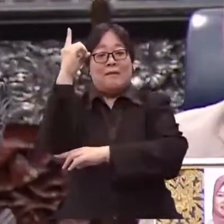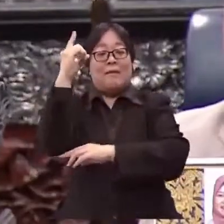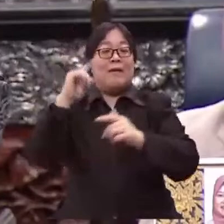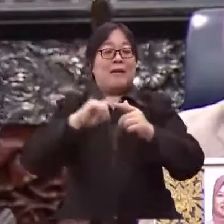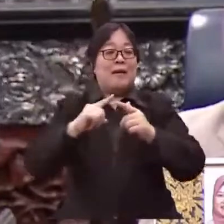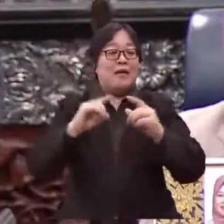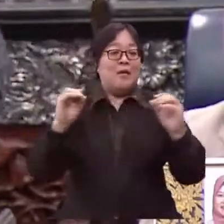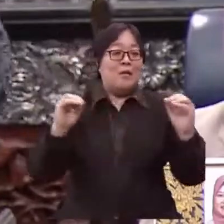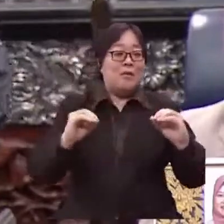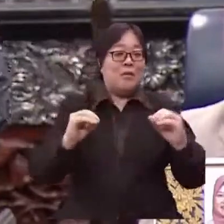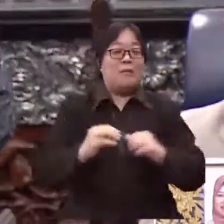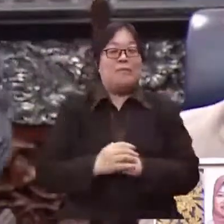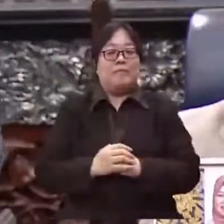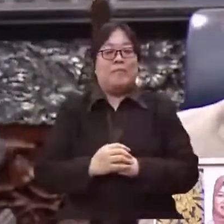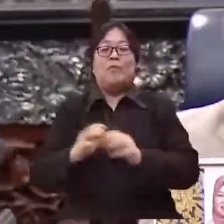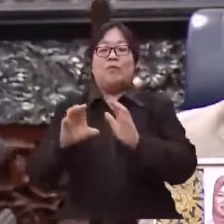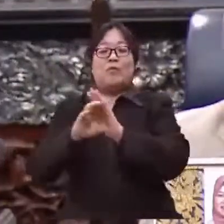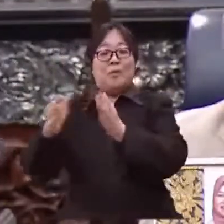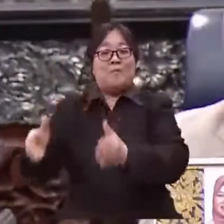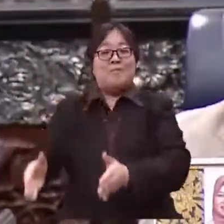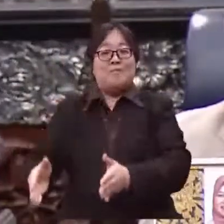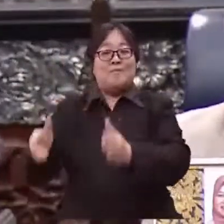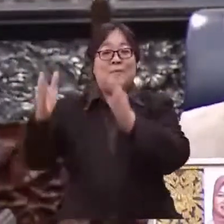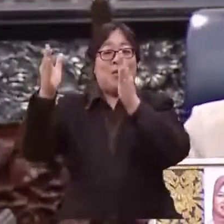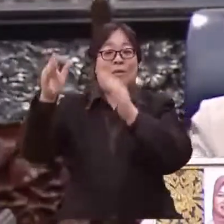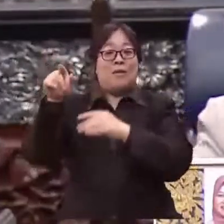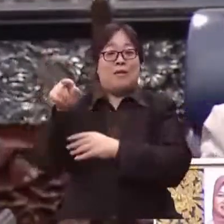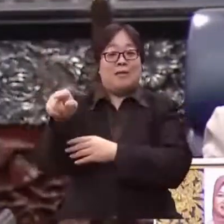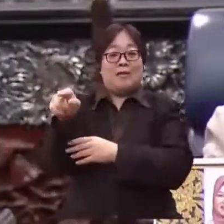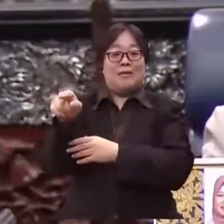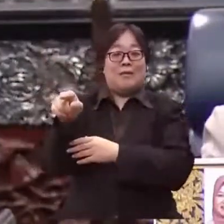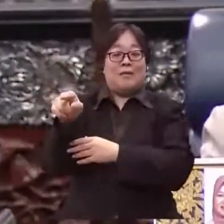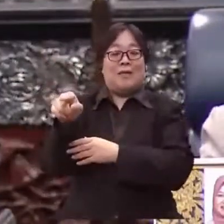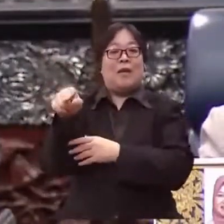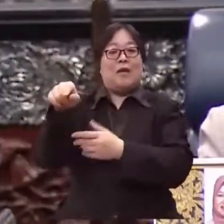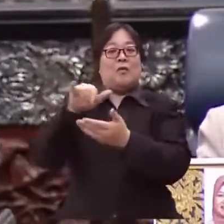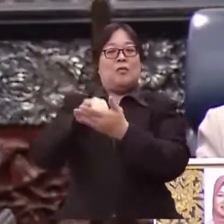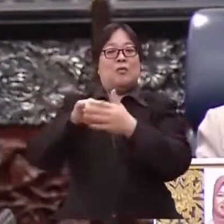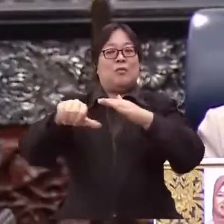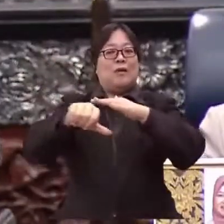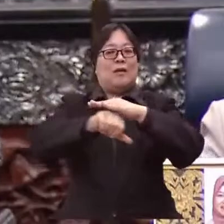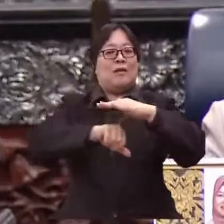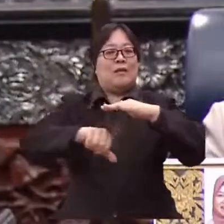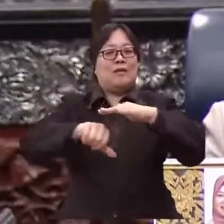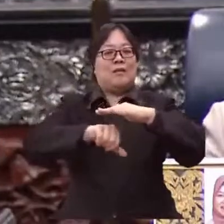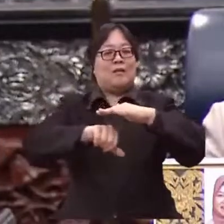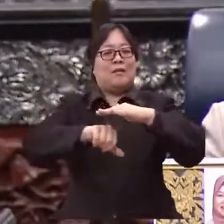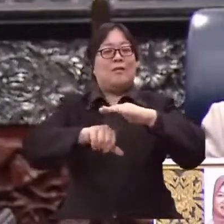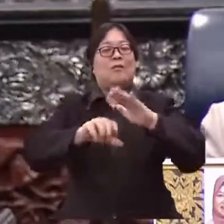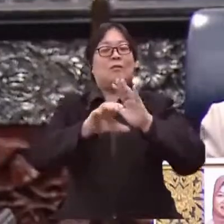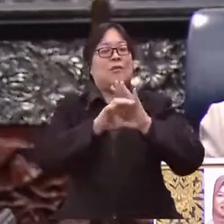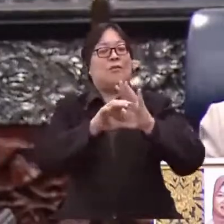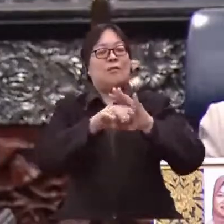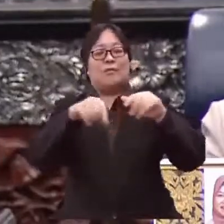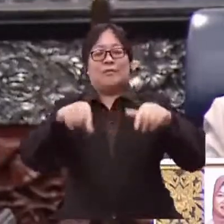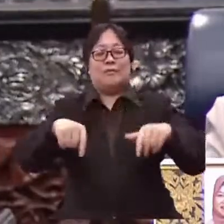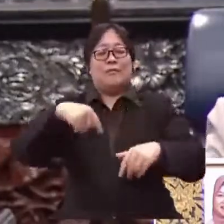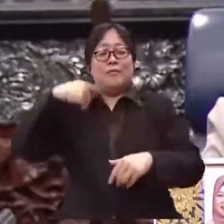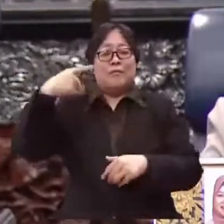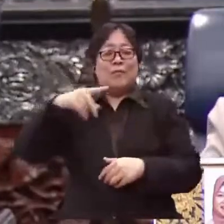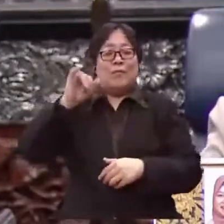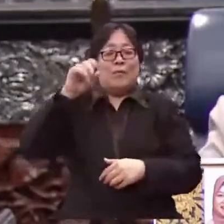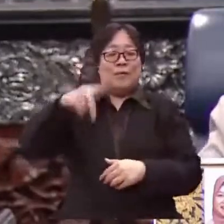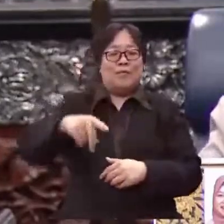menara di situ kalau dalam bangunan sebagai contoh in buildings itu menjadi penanda Aras kalau kita sebagai contoh